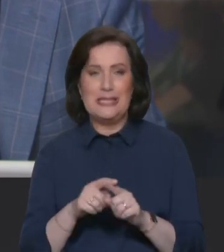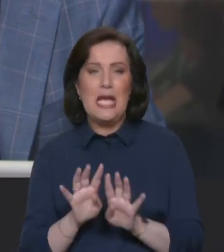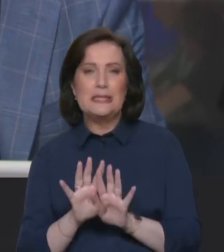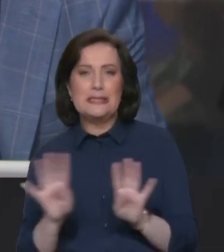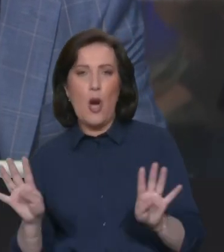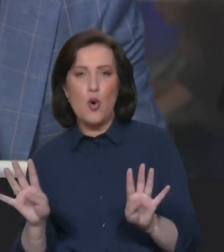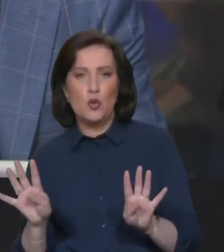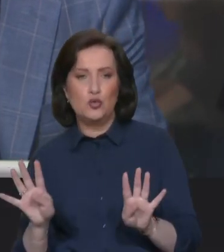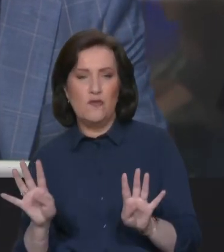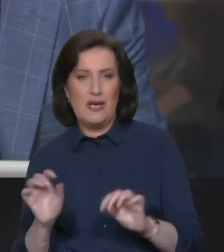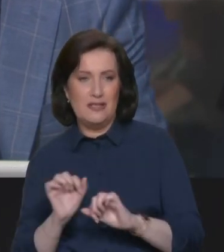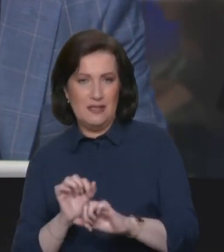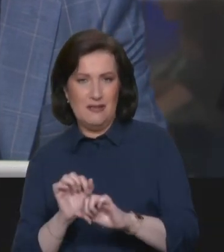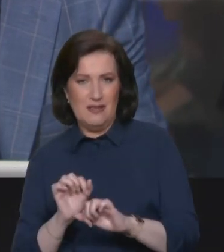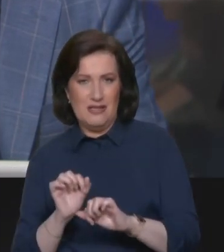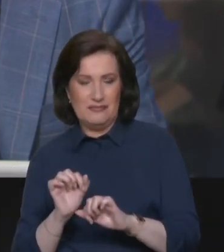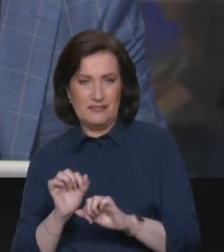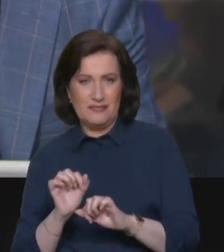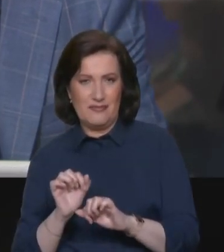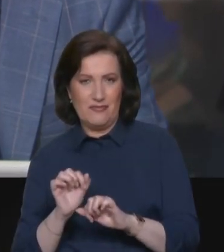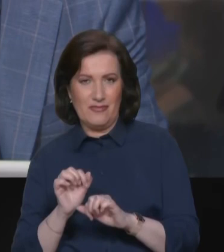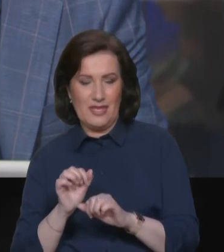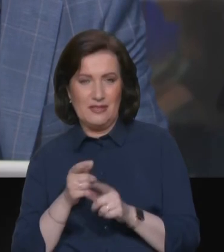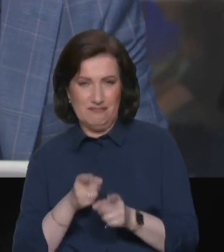загороджувальні загони і надалі хто виконує цю роль?